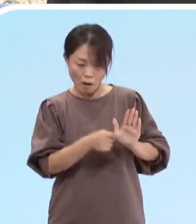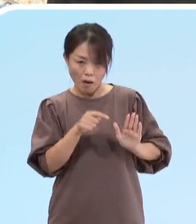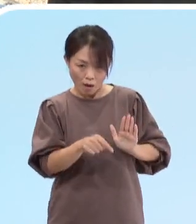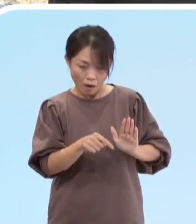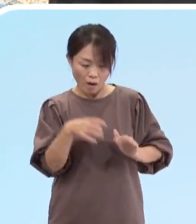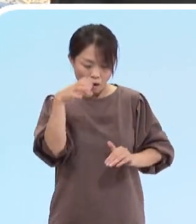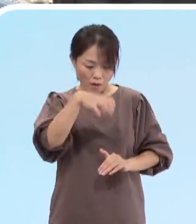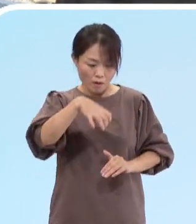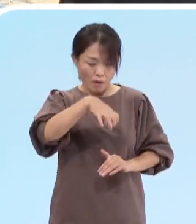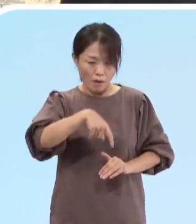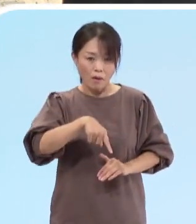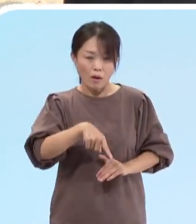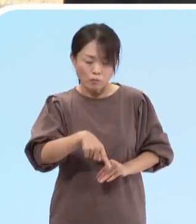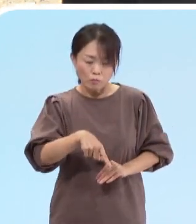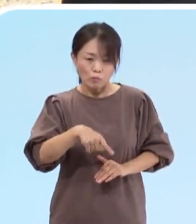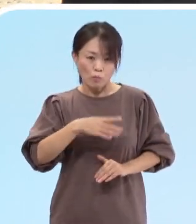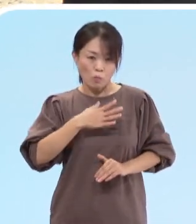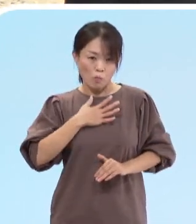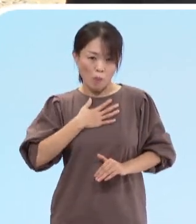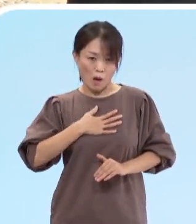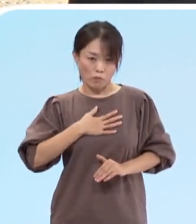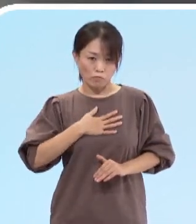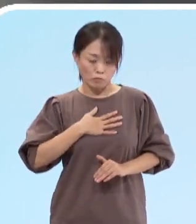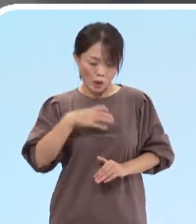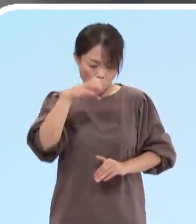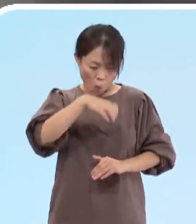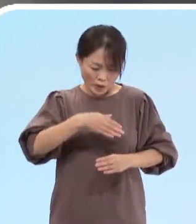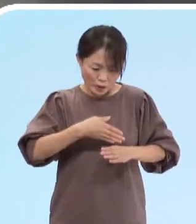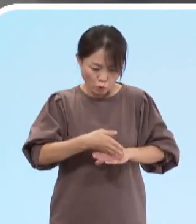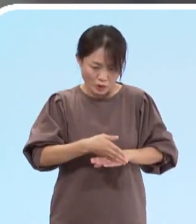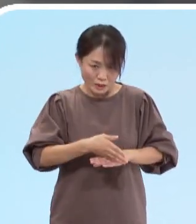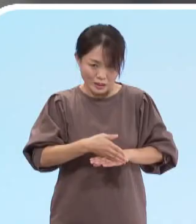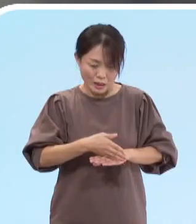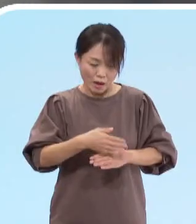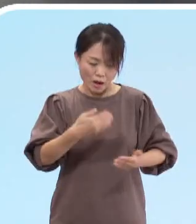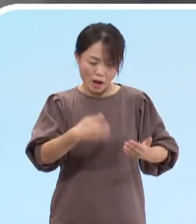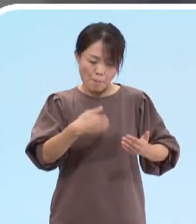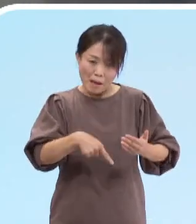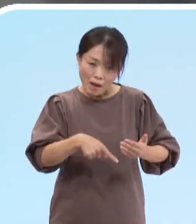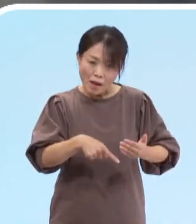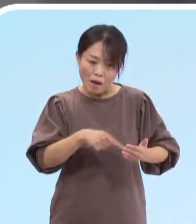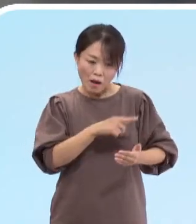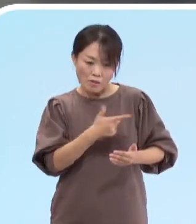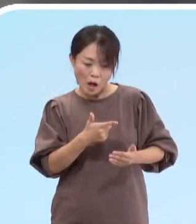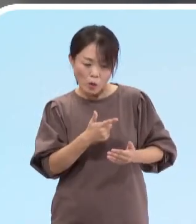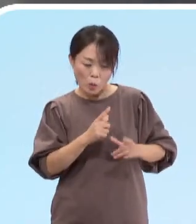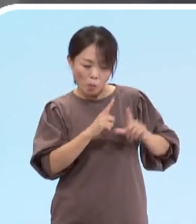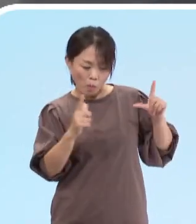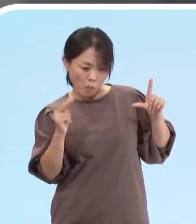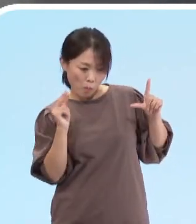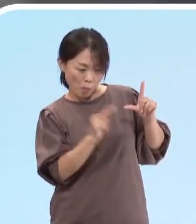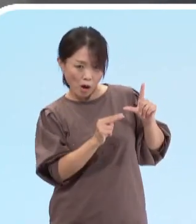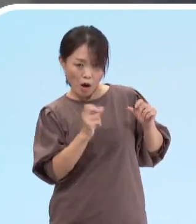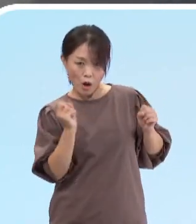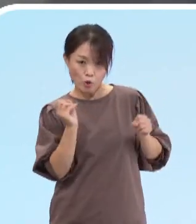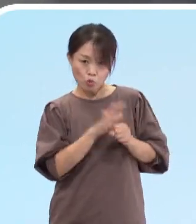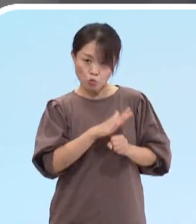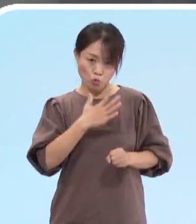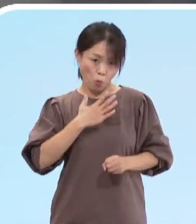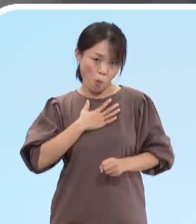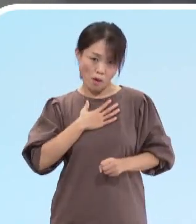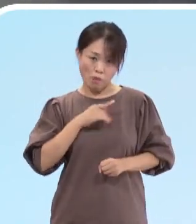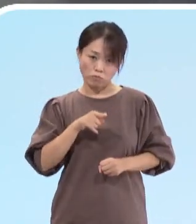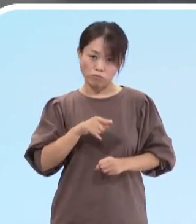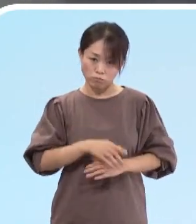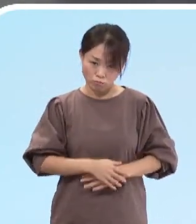ば作業効率が非常に上がってくる。掘りすぎであるとか、まだ掘り足りないであるとか、まあ、そういったところ